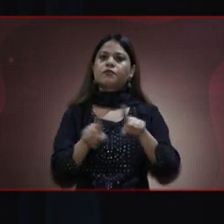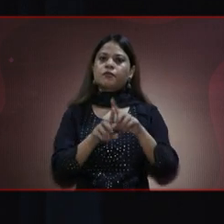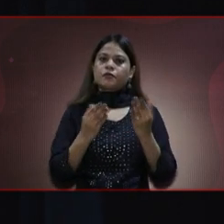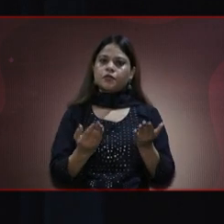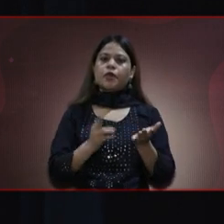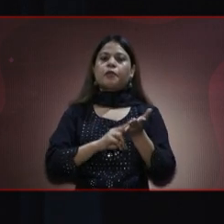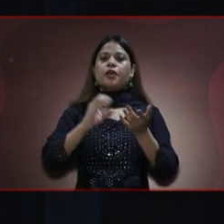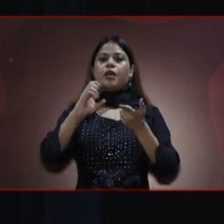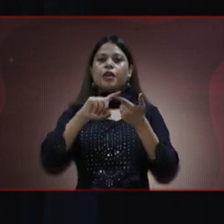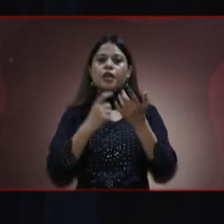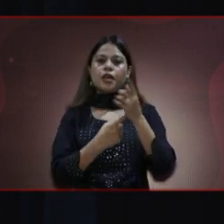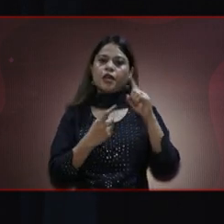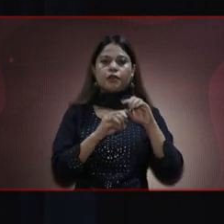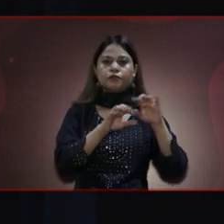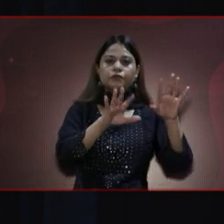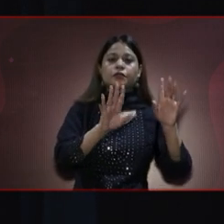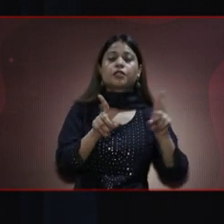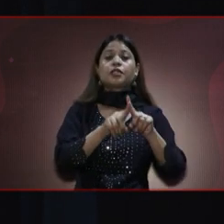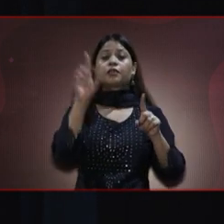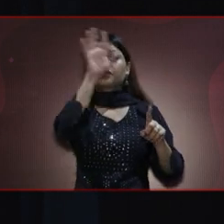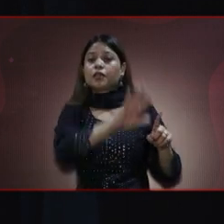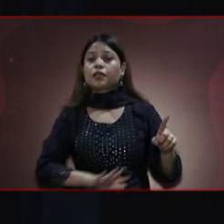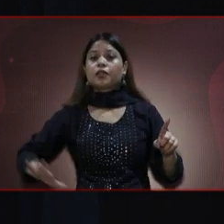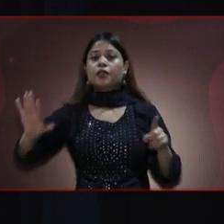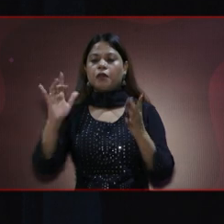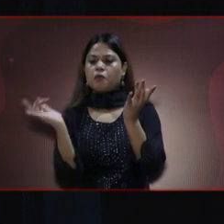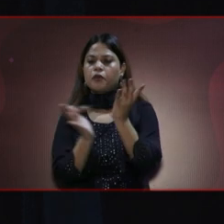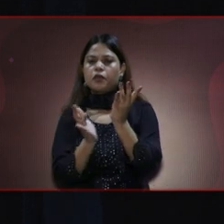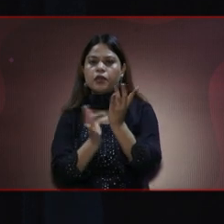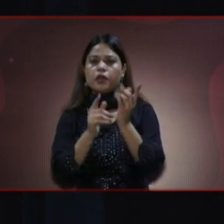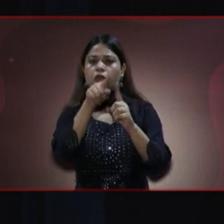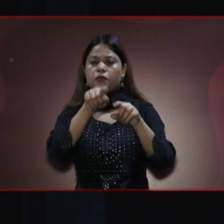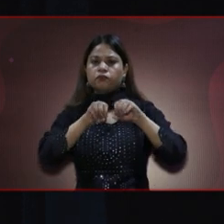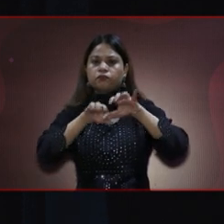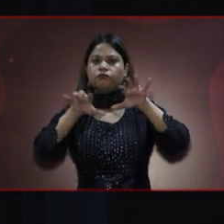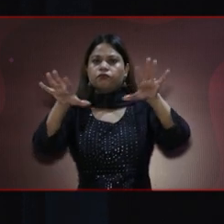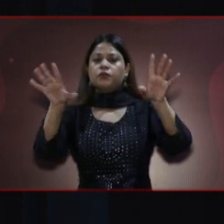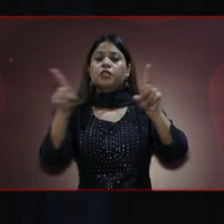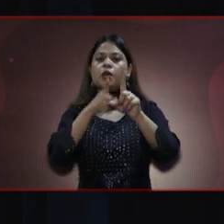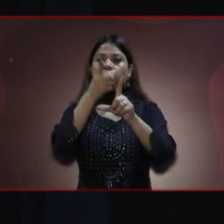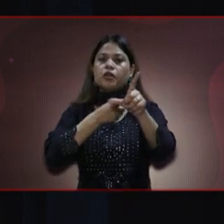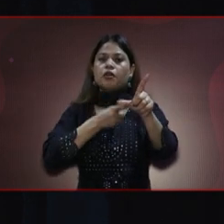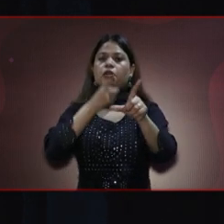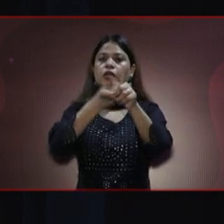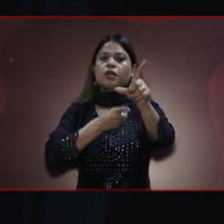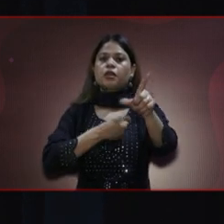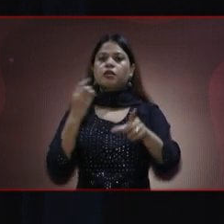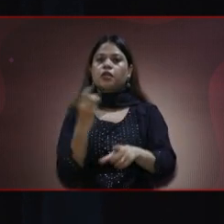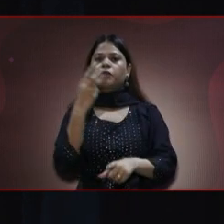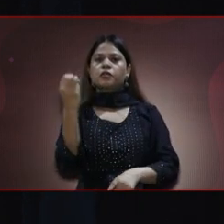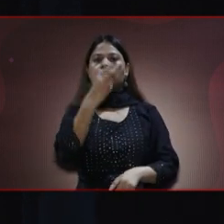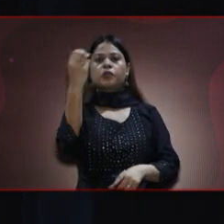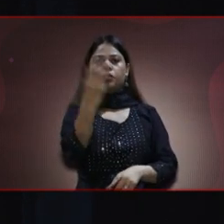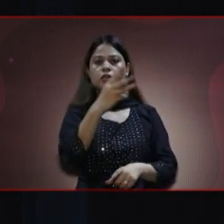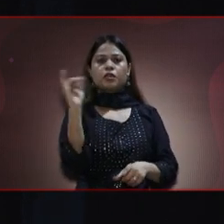भारत में डिजिटल स्टैक हर एक क्वार्टर में एक नया स्टैक जुड़ता है,